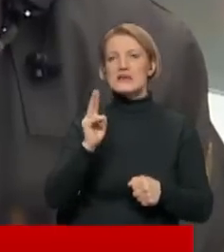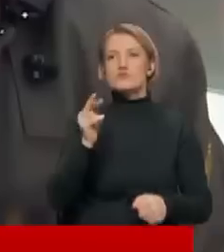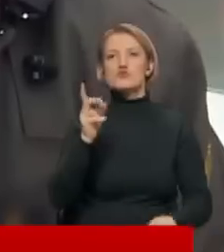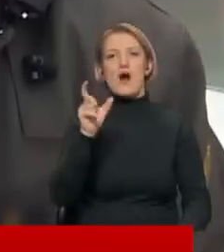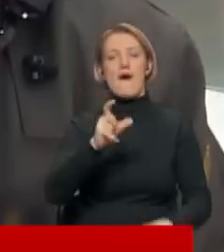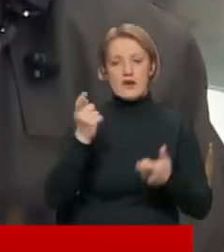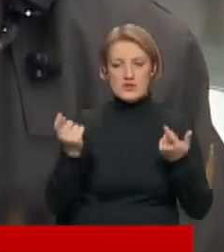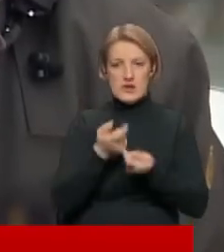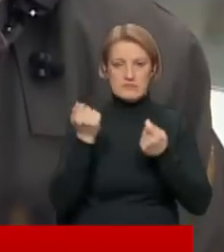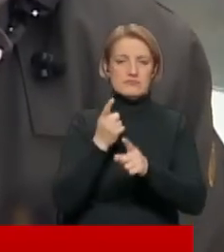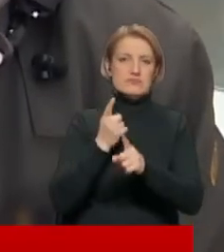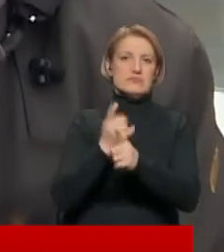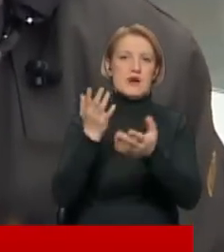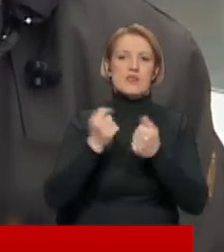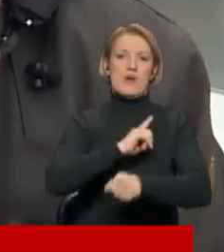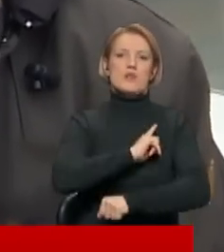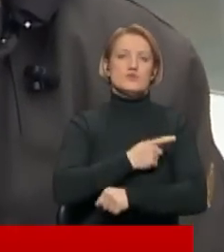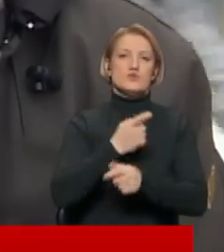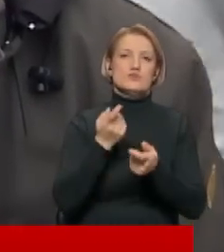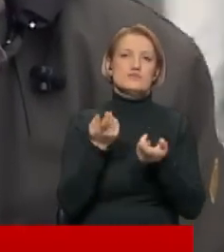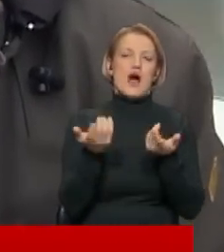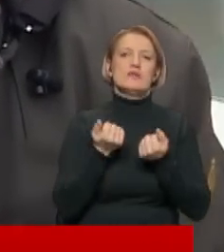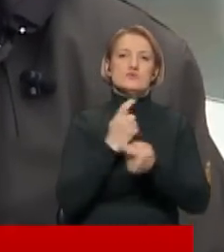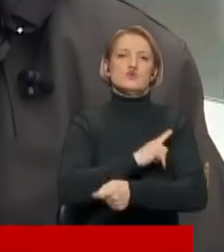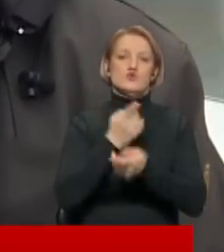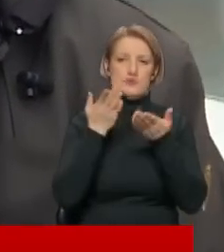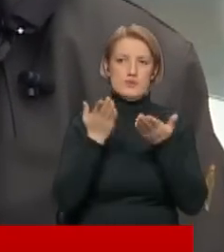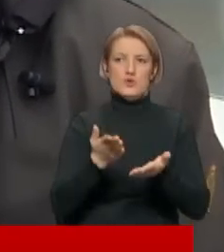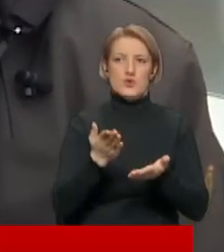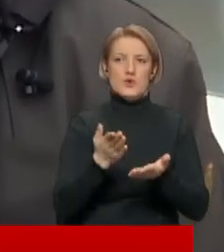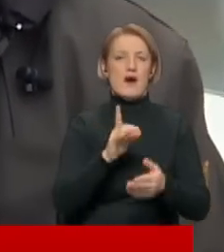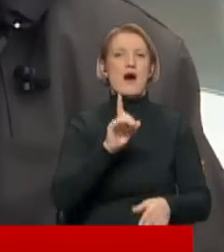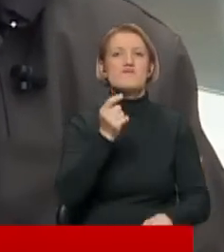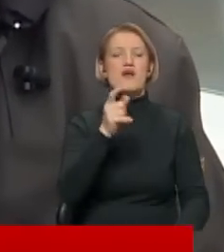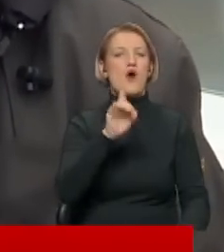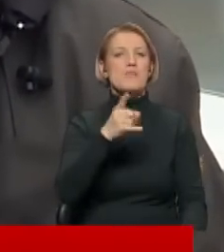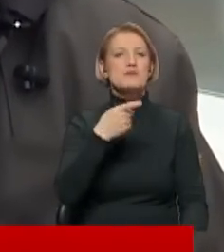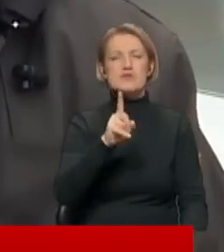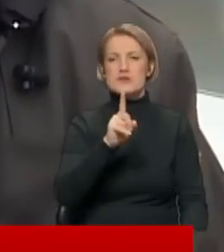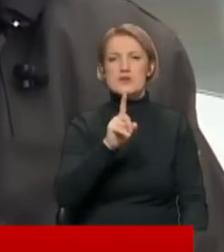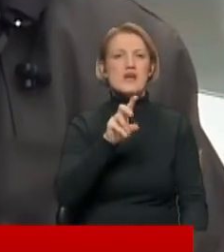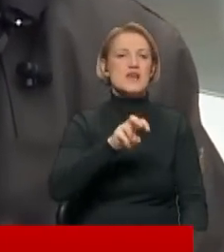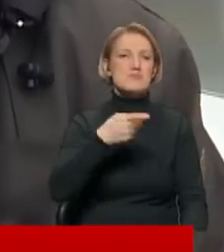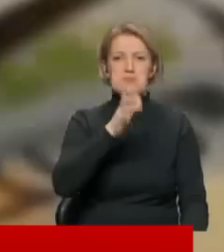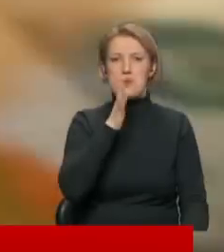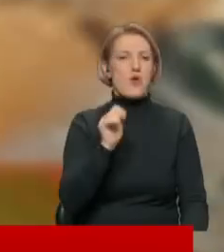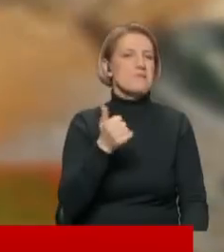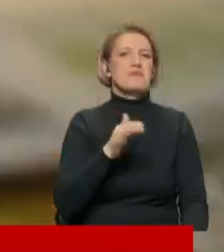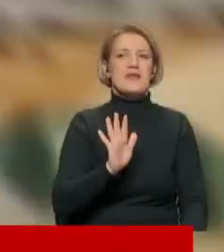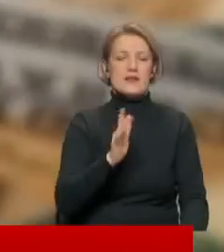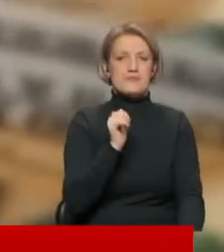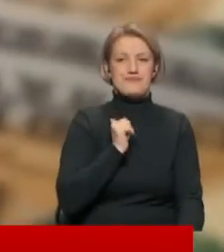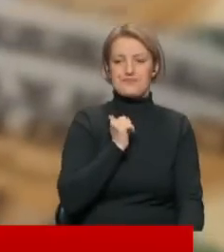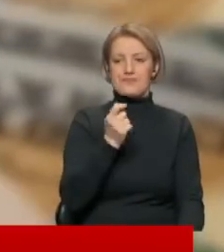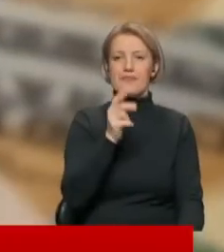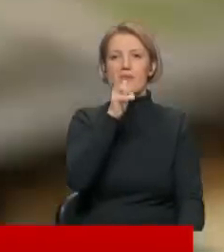bıçak çalışarak alıyoruz Alım gücü Bence bu yani rakamın 15.000 olması da önemli 8.500 Olması da önemli değil asgari